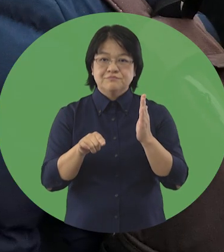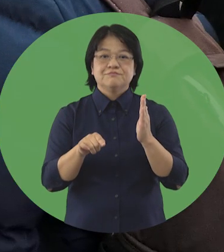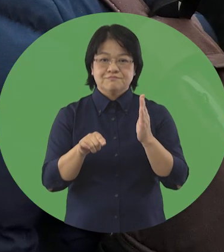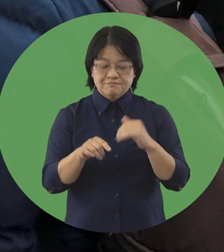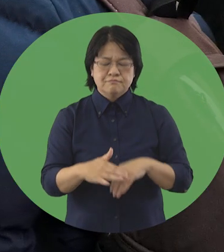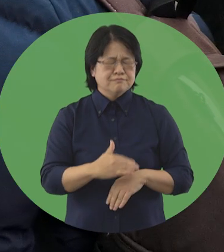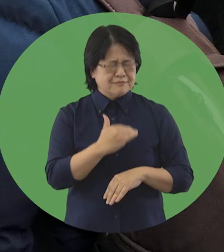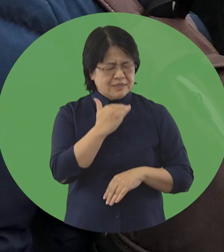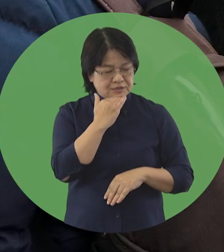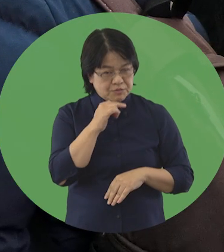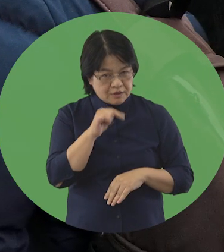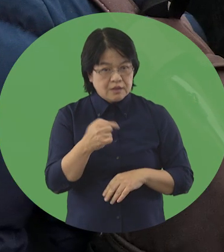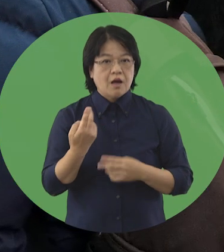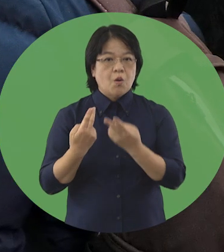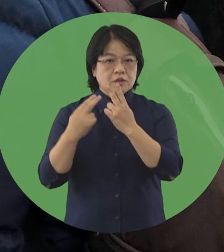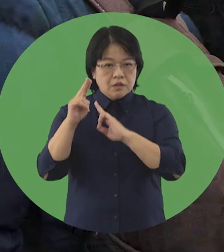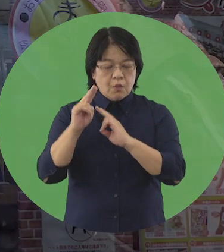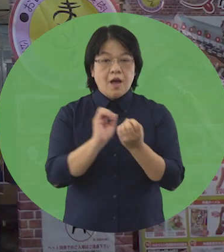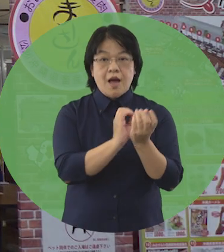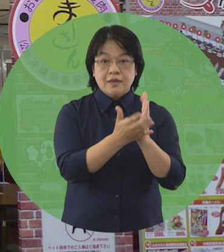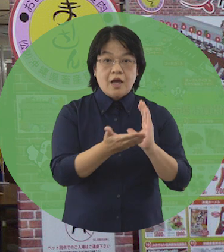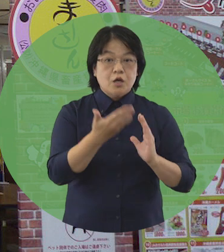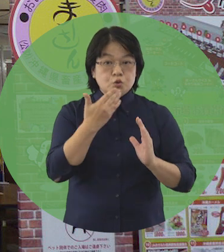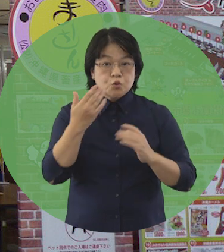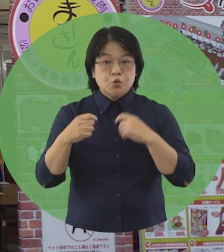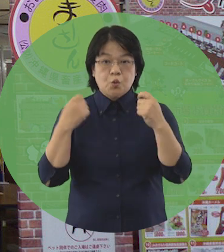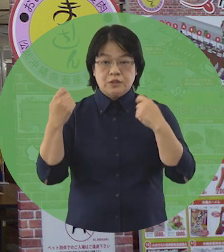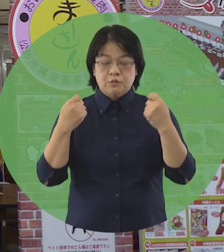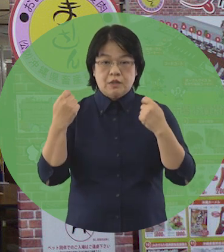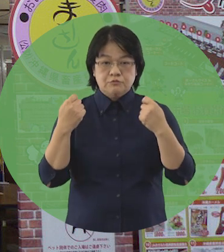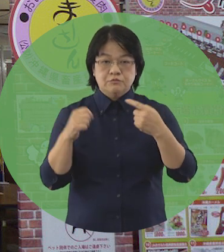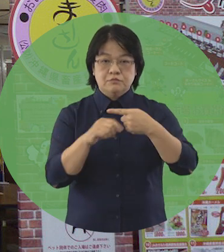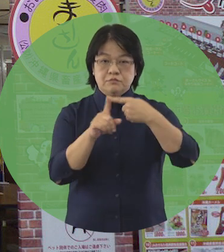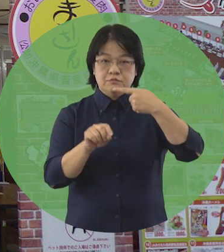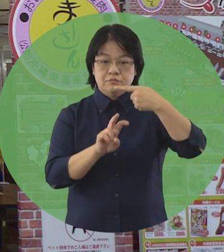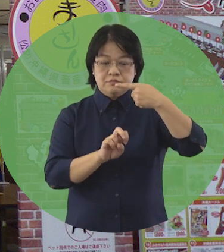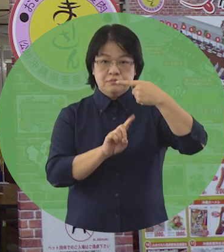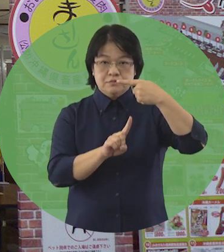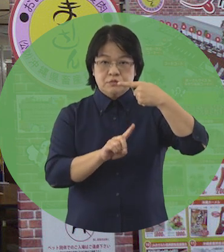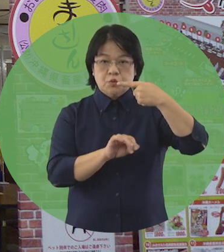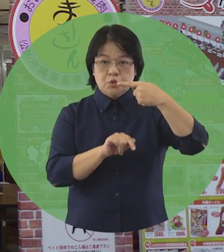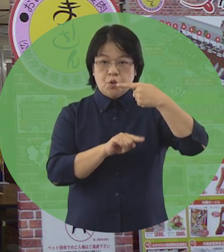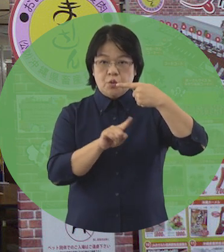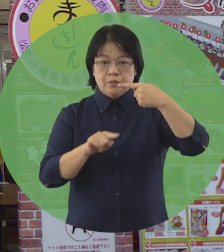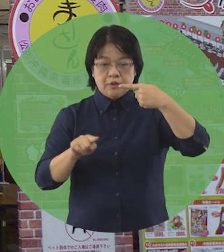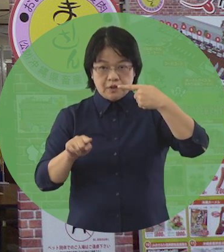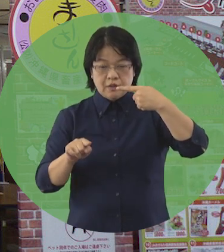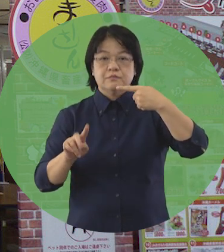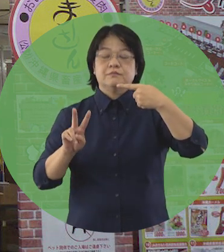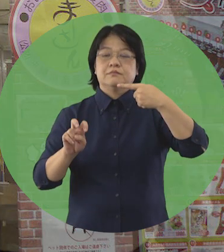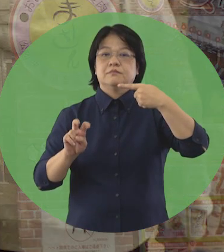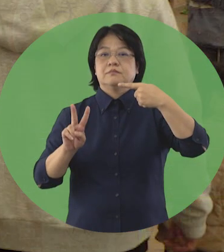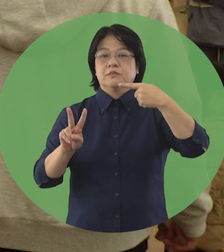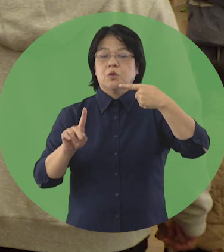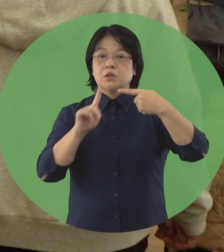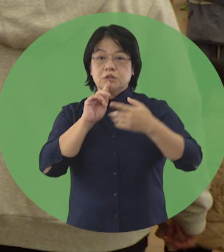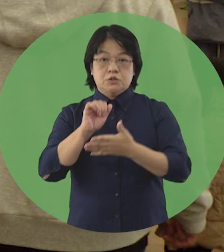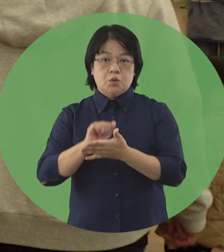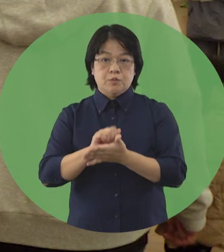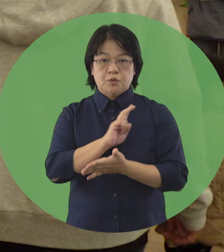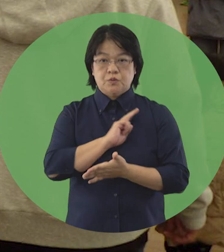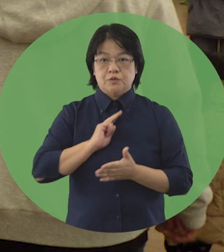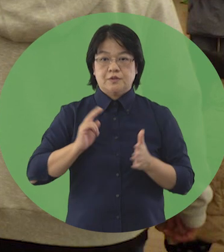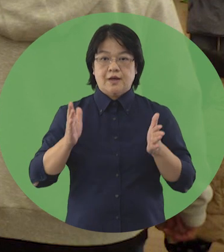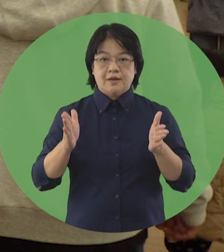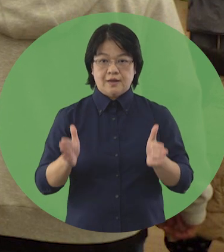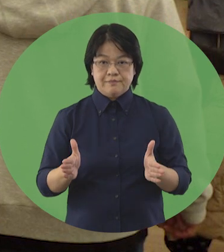った沖縄花と食のフェスティバル、1月21日土曜日と22日日曜日の2日間、